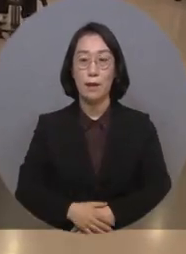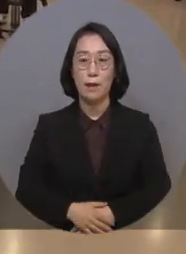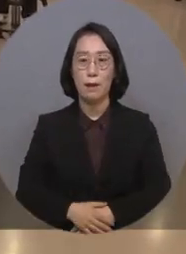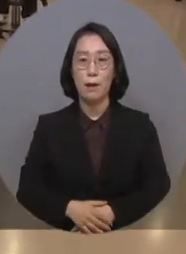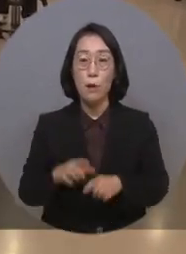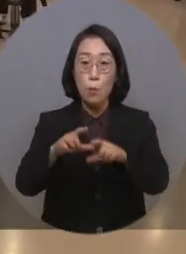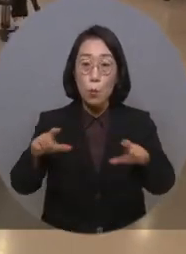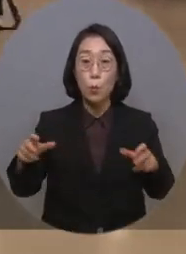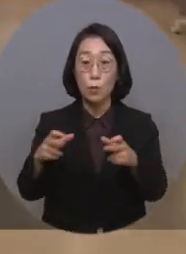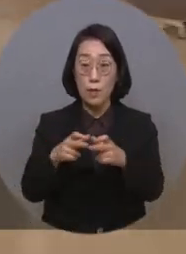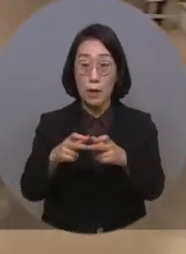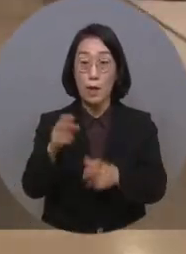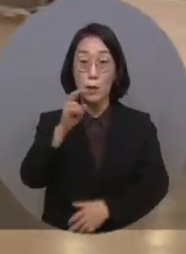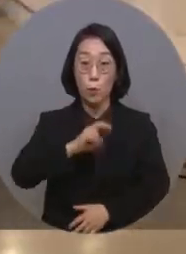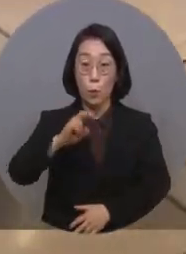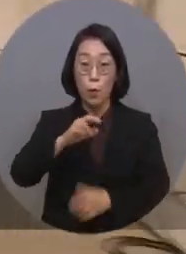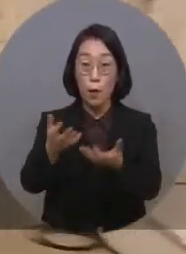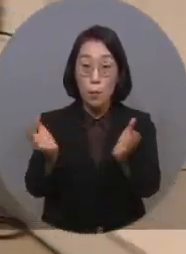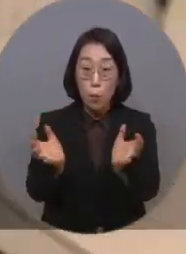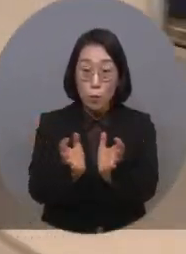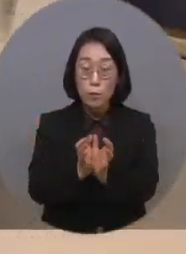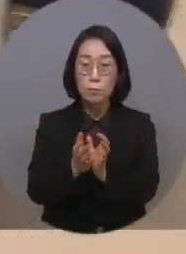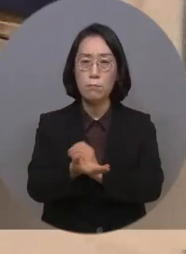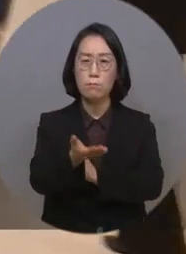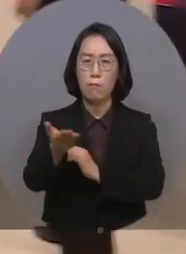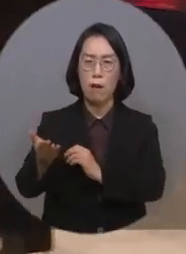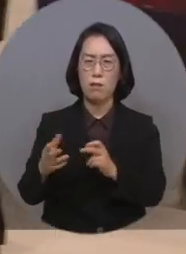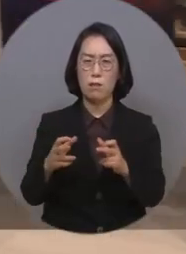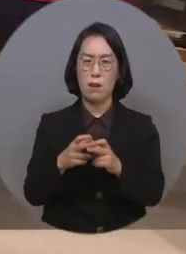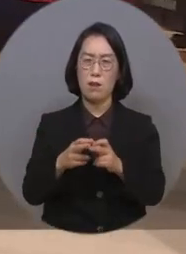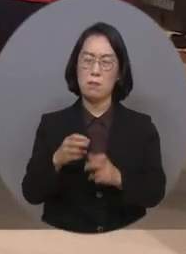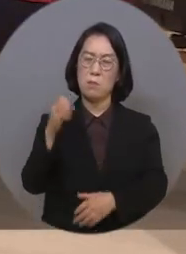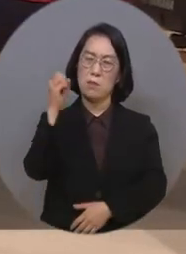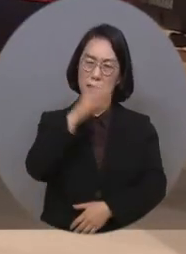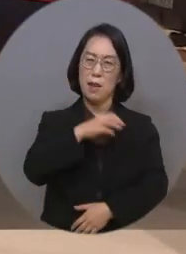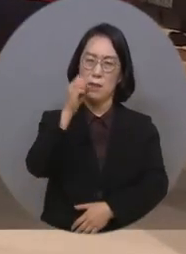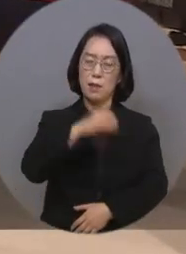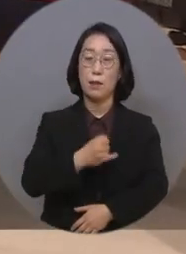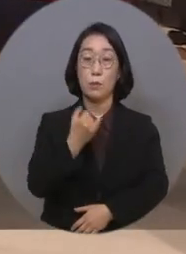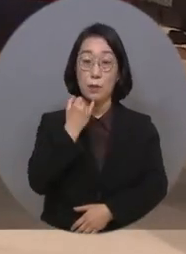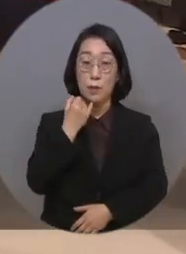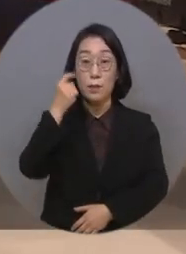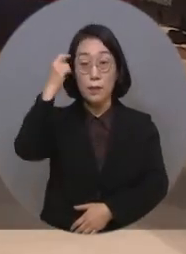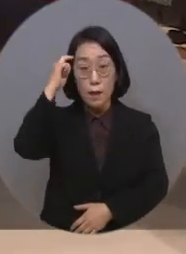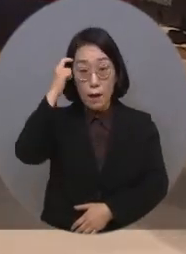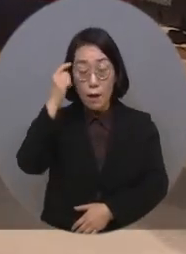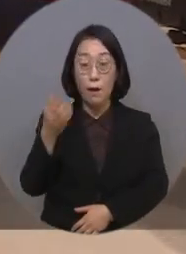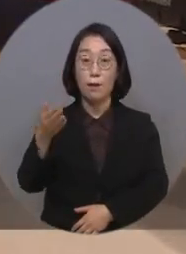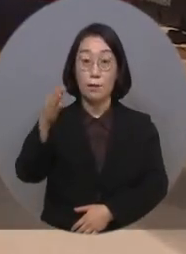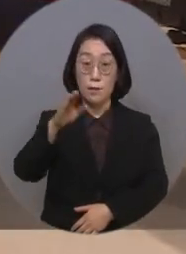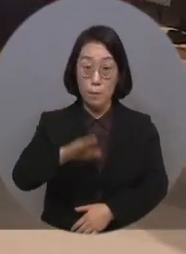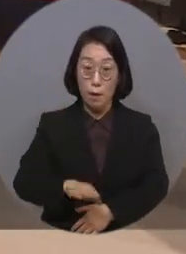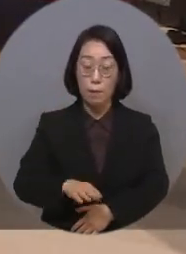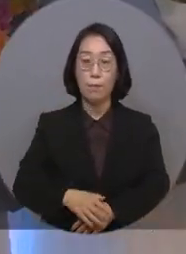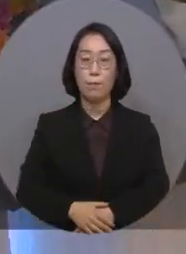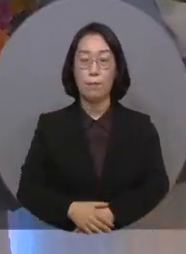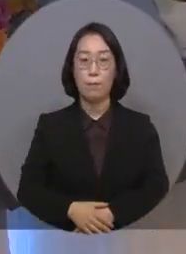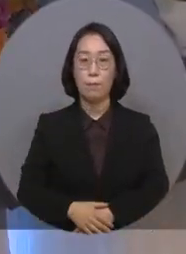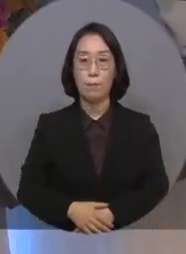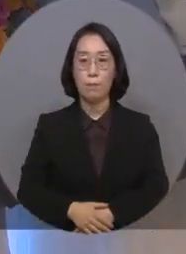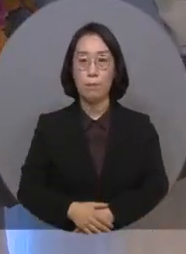보통 장애인 합창단이라고 하면은 에이 뭐 장애인이니까 그 정도 하면 잘하는 거야 이렇게 생각하시는 분들도